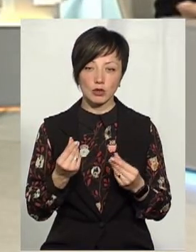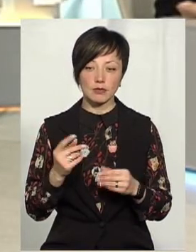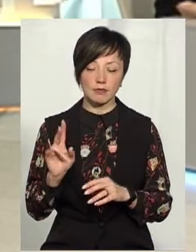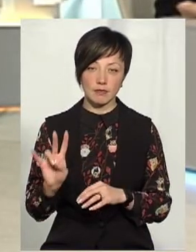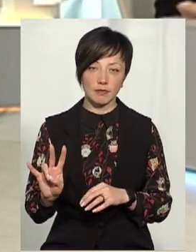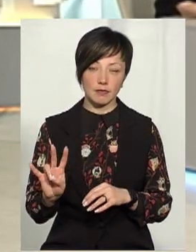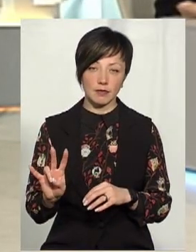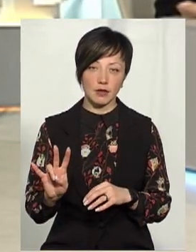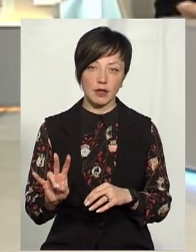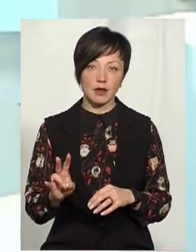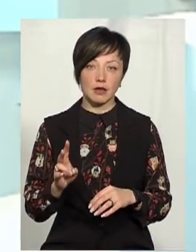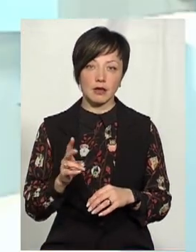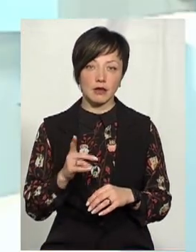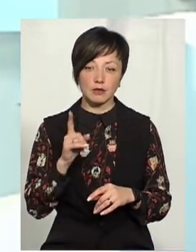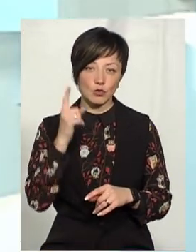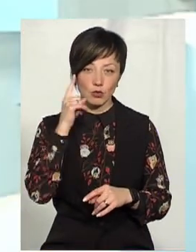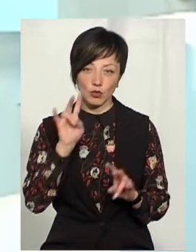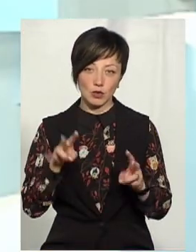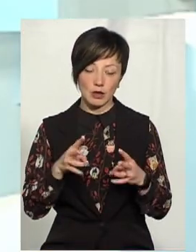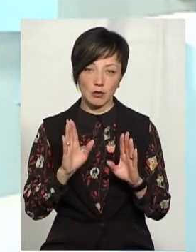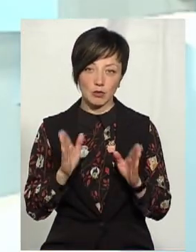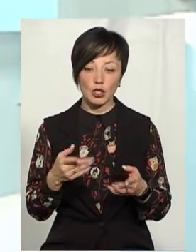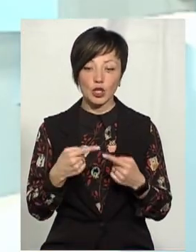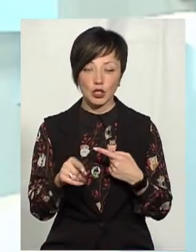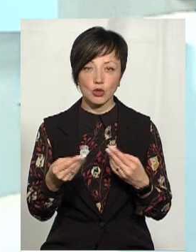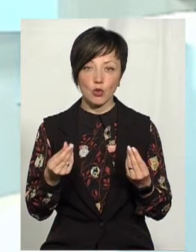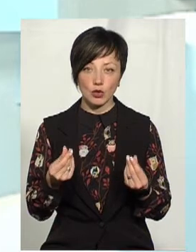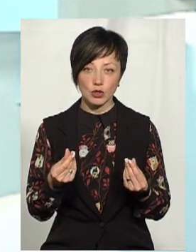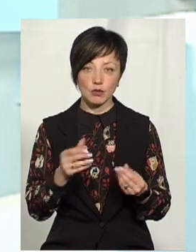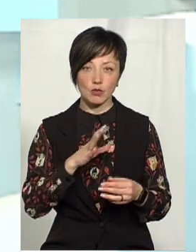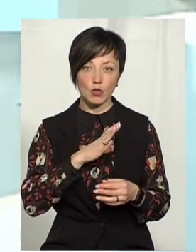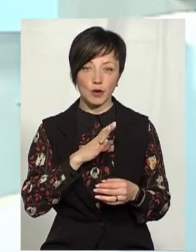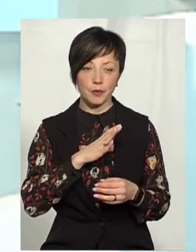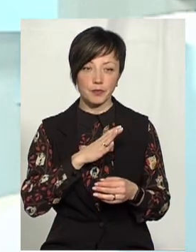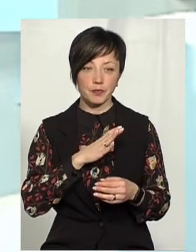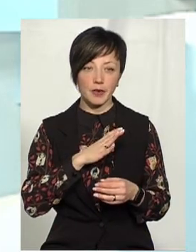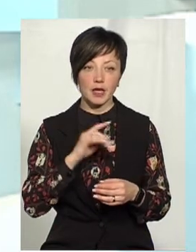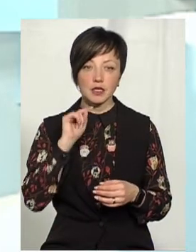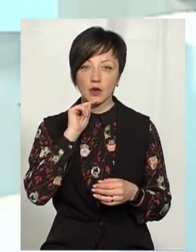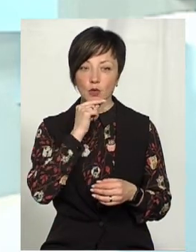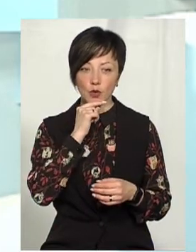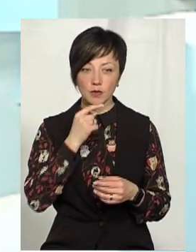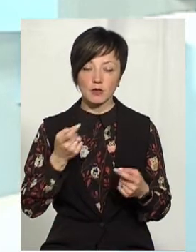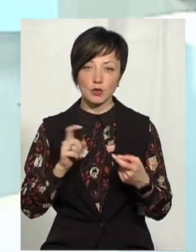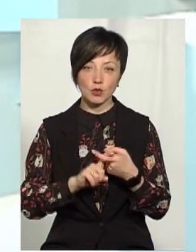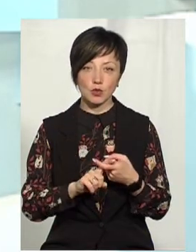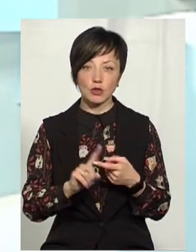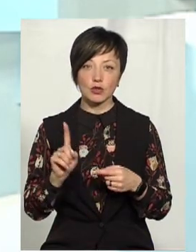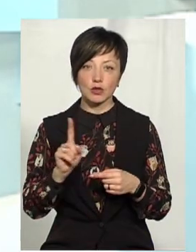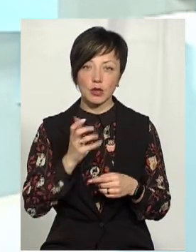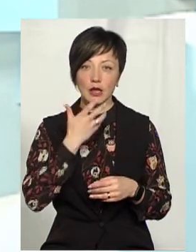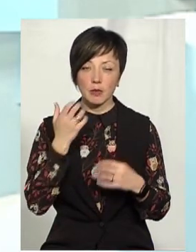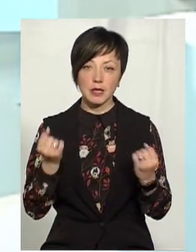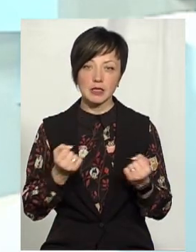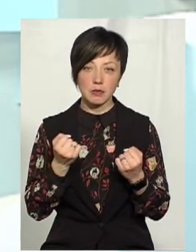чекають свого часу. Я сподіваюся, що не дочекаються. Є певні інші кошти, які були, скажімо так, зекономлені в зв'язку з тим, що була